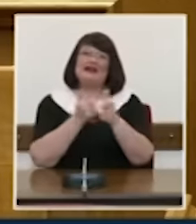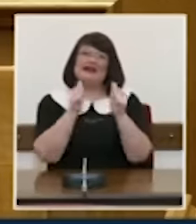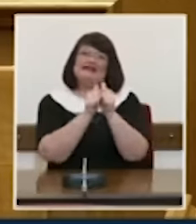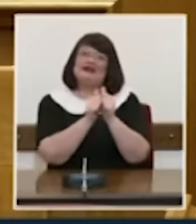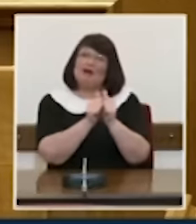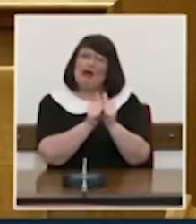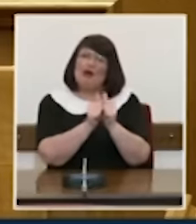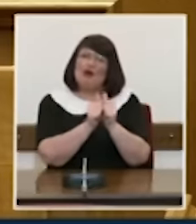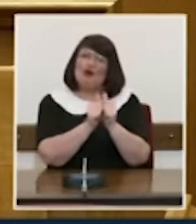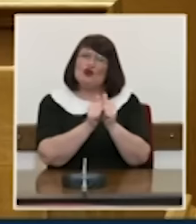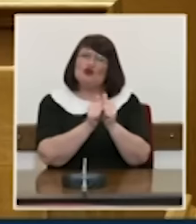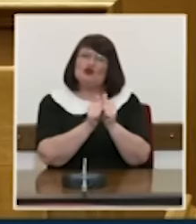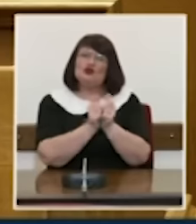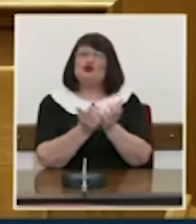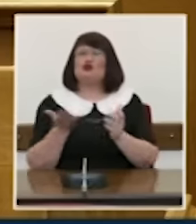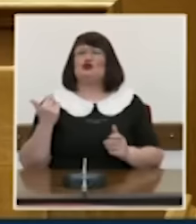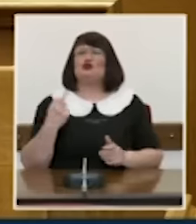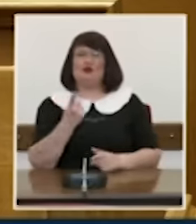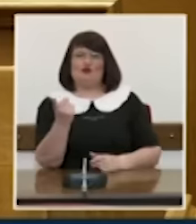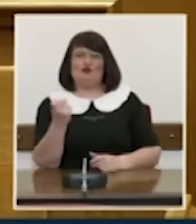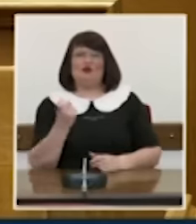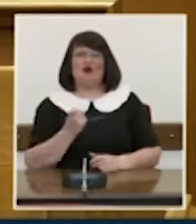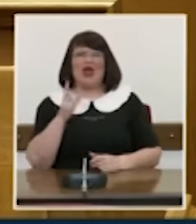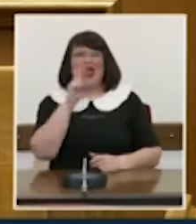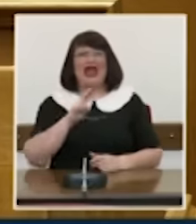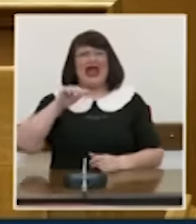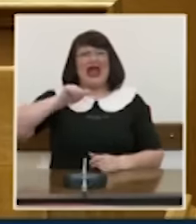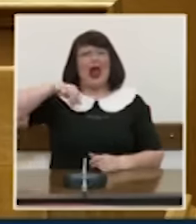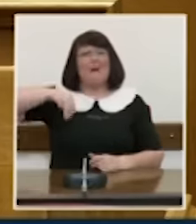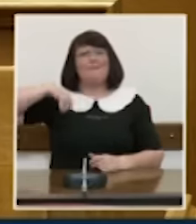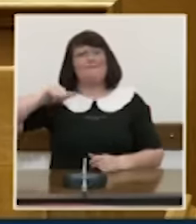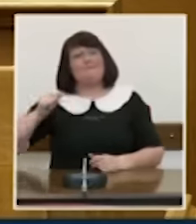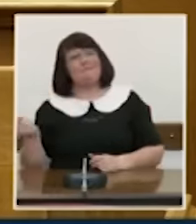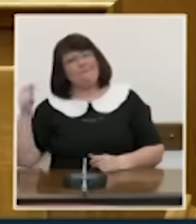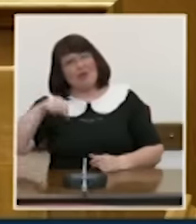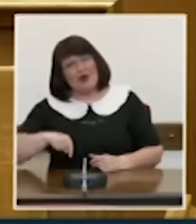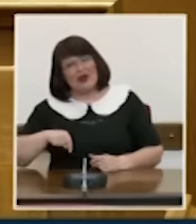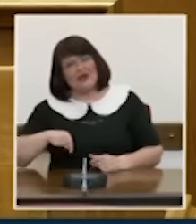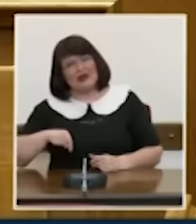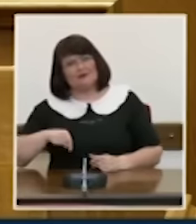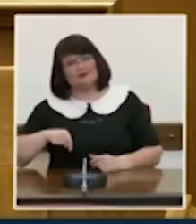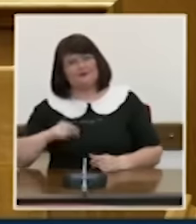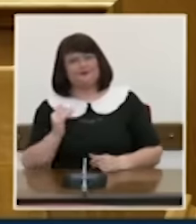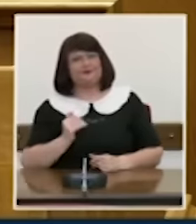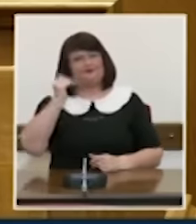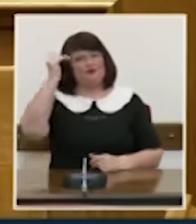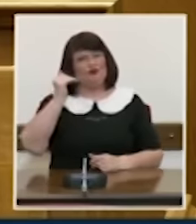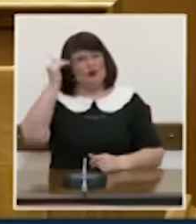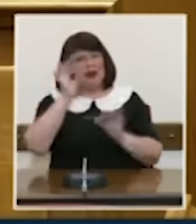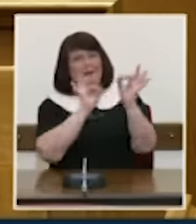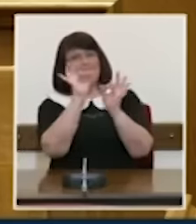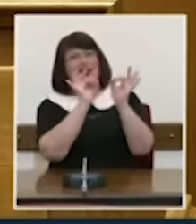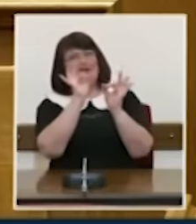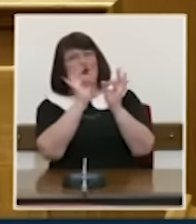γνωστές πρόσφατες προκλήσεις του κυρίου Ράμμα, της νατοικής συμμάχου Βόρειας Μακεδονίας, η ηγεσία της